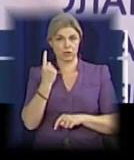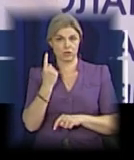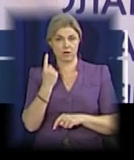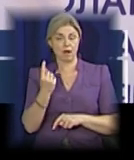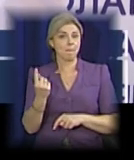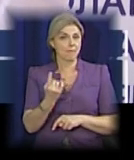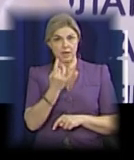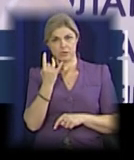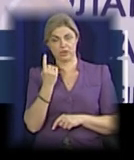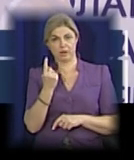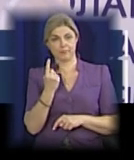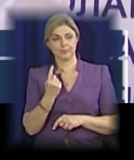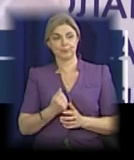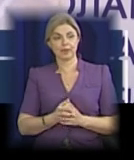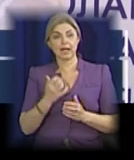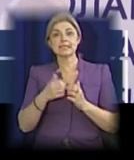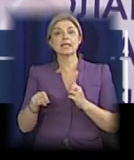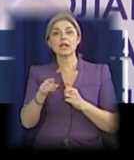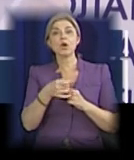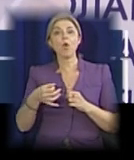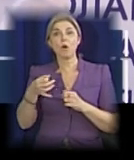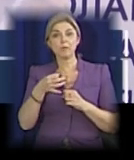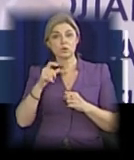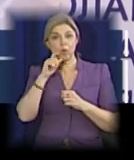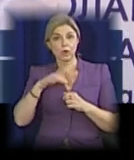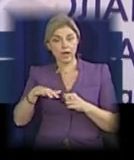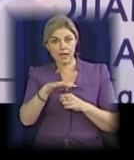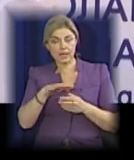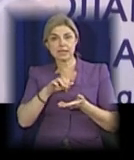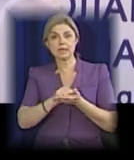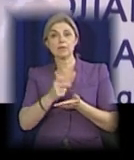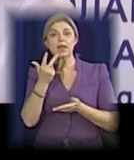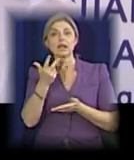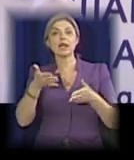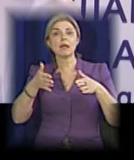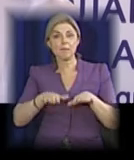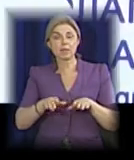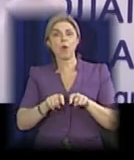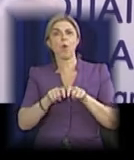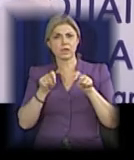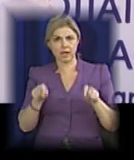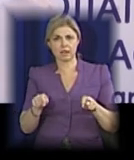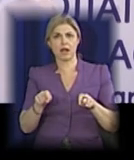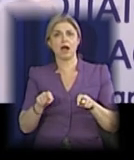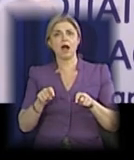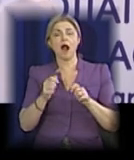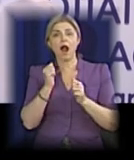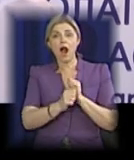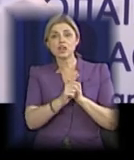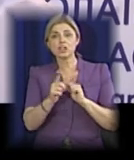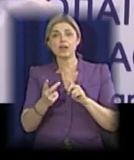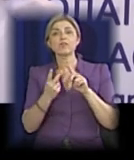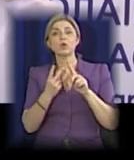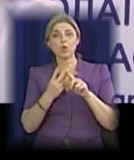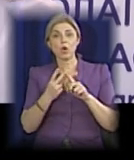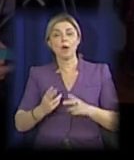вперше серед областей України займає третє місце по розкриттю, фактично розкриття майже кожен другий, навіть більше,